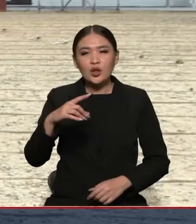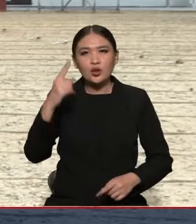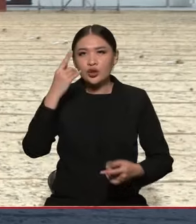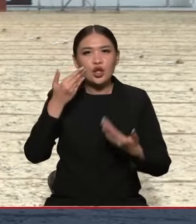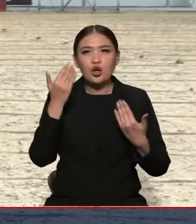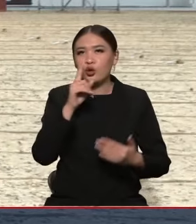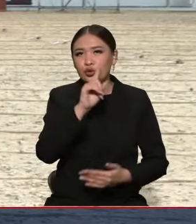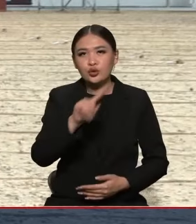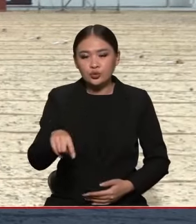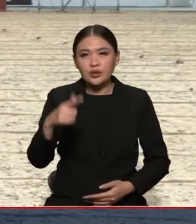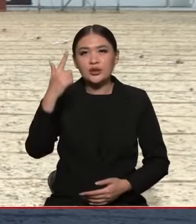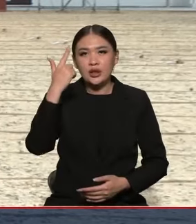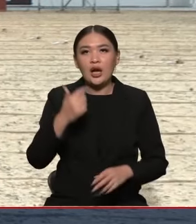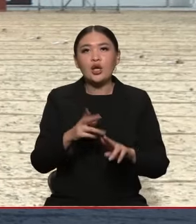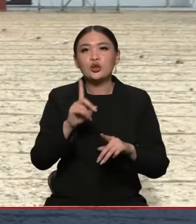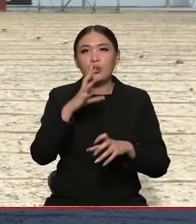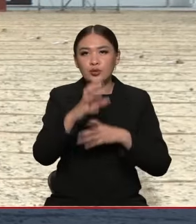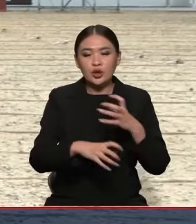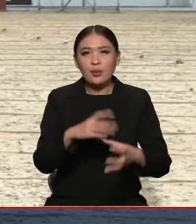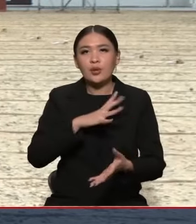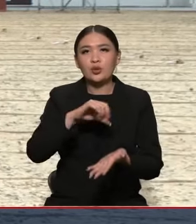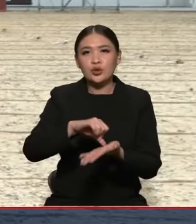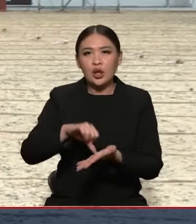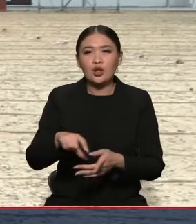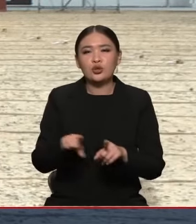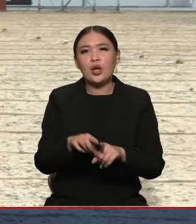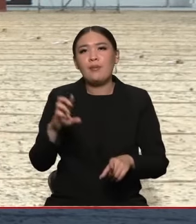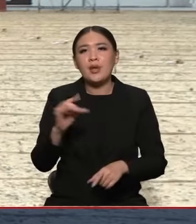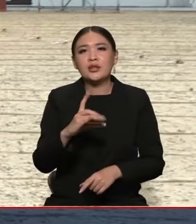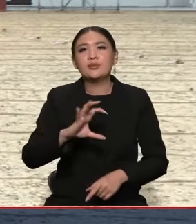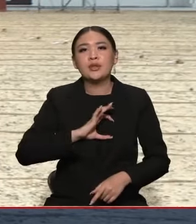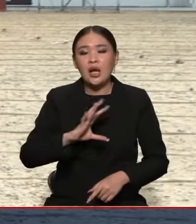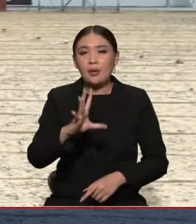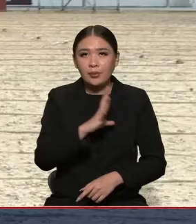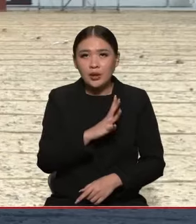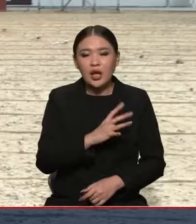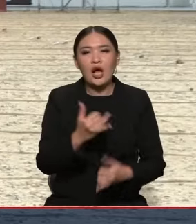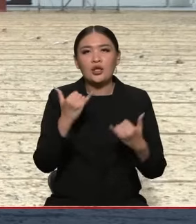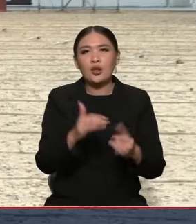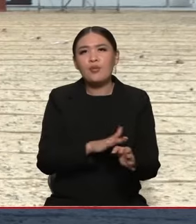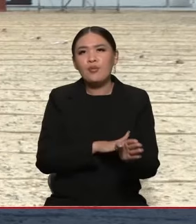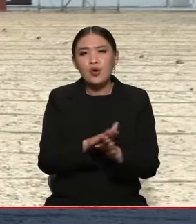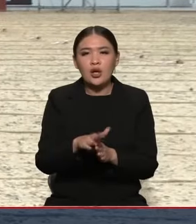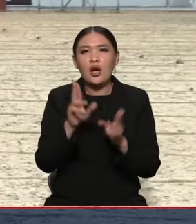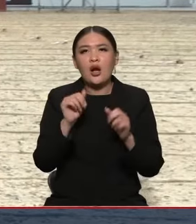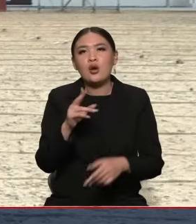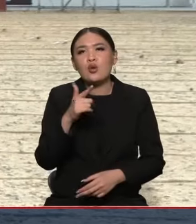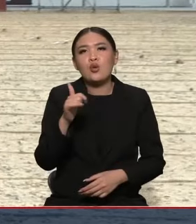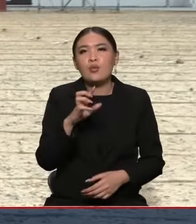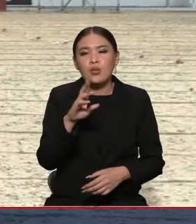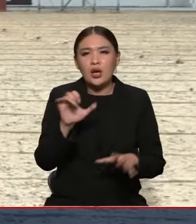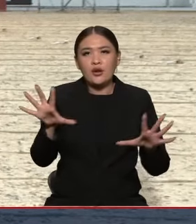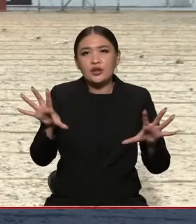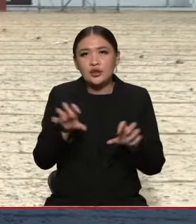нелегко, так как в некоторые международные турниры мы участвовали и возвращались даже без медалей. Но мы все полностью, как губка, впитывали себя,